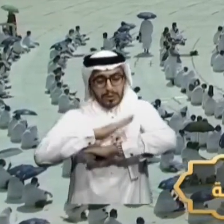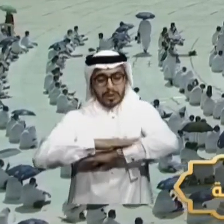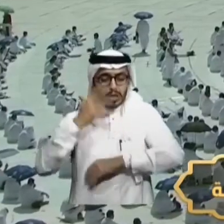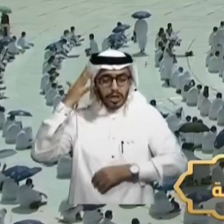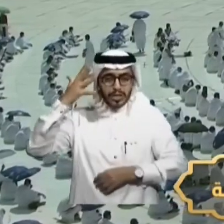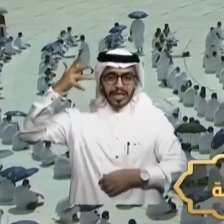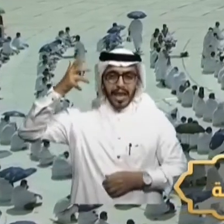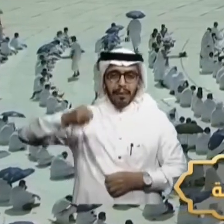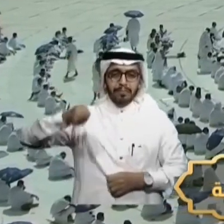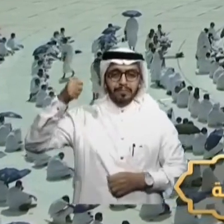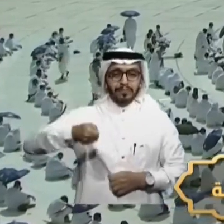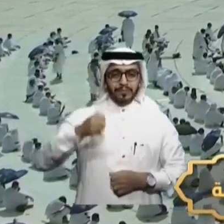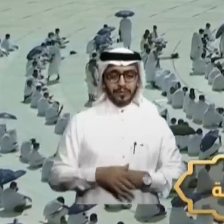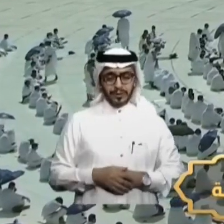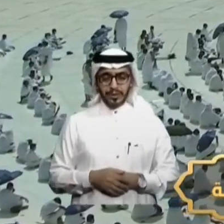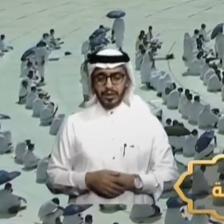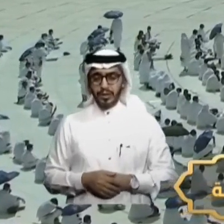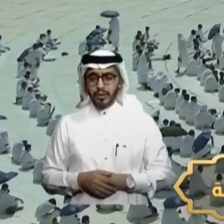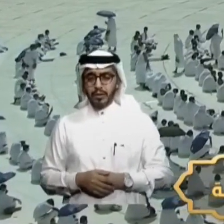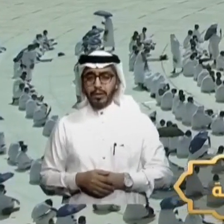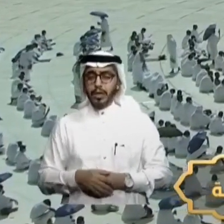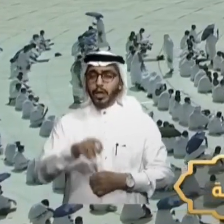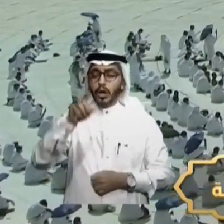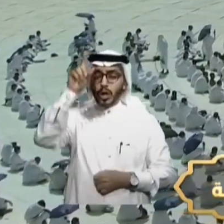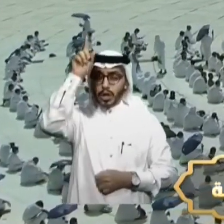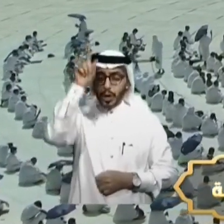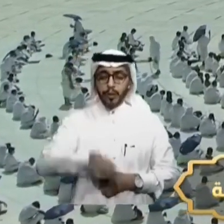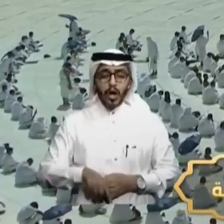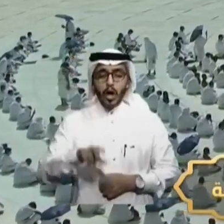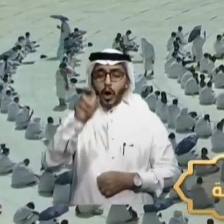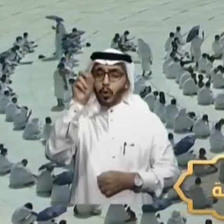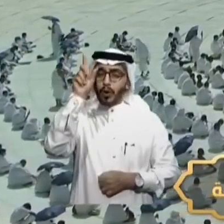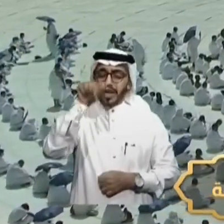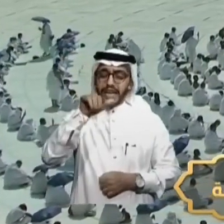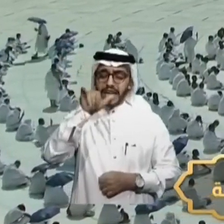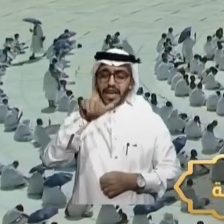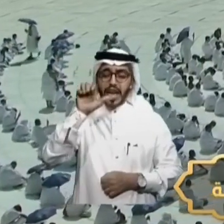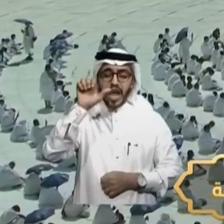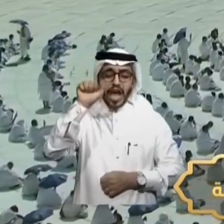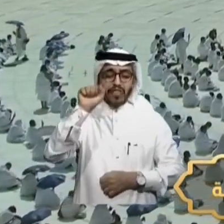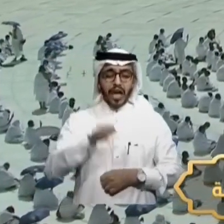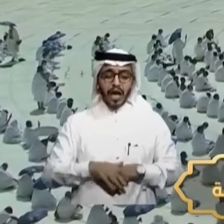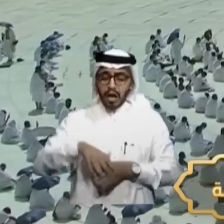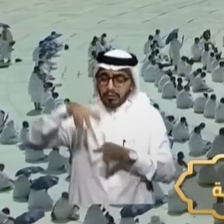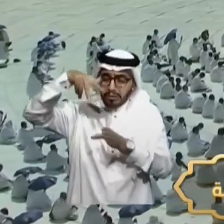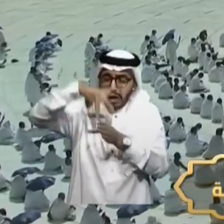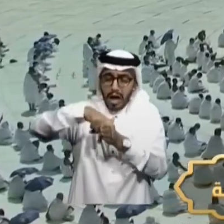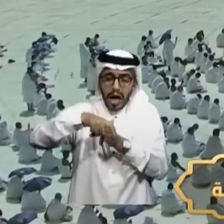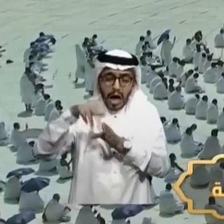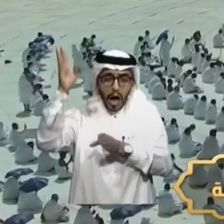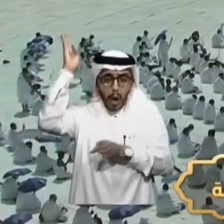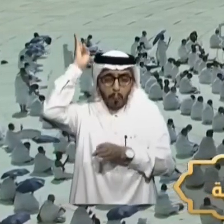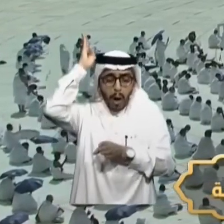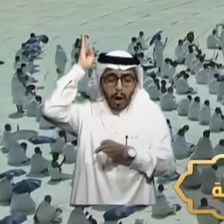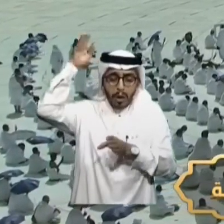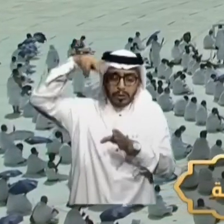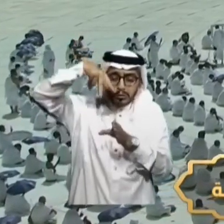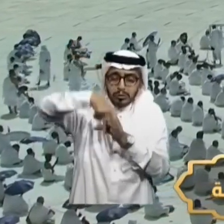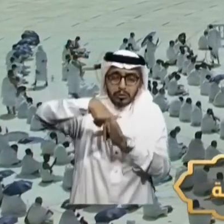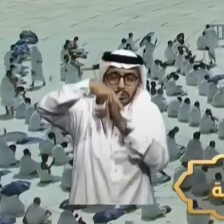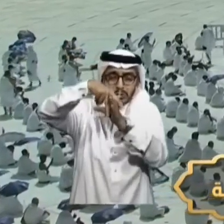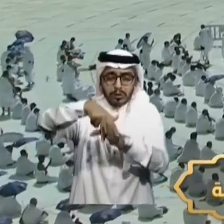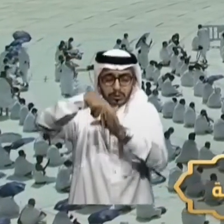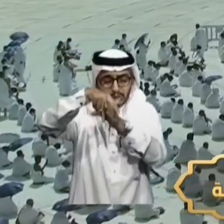الله عليه وسلم. وكان يوم بني قريظة على حمارٍ مخطومٍ بحبلٍ من ليف